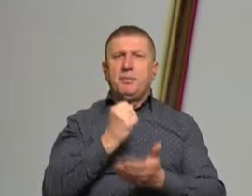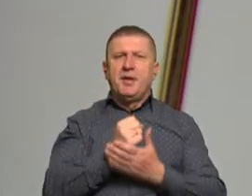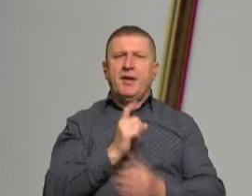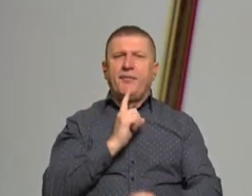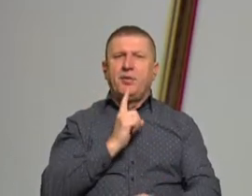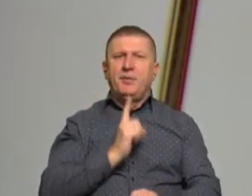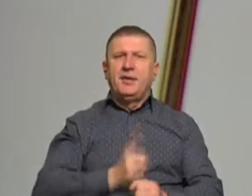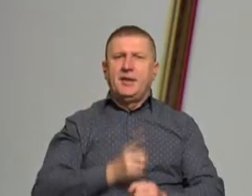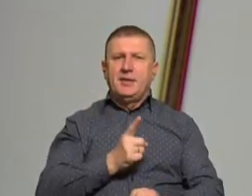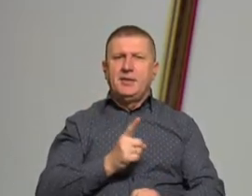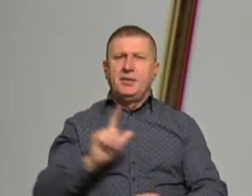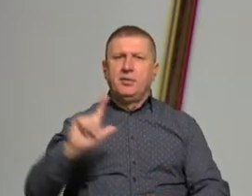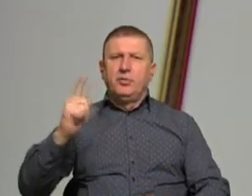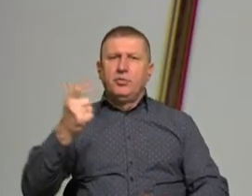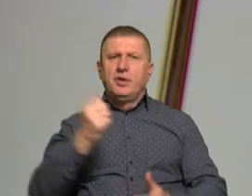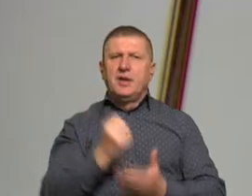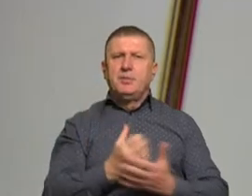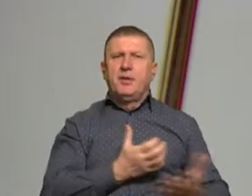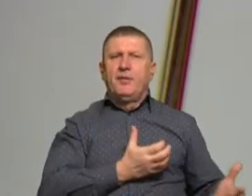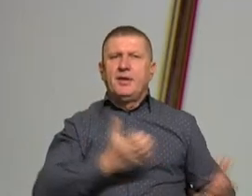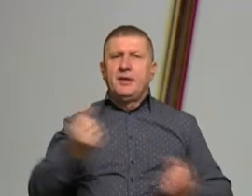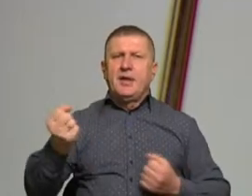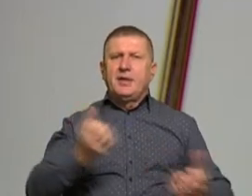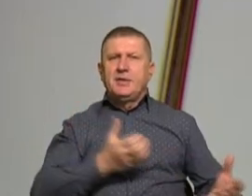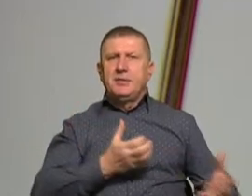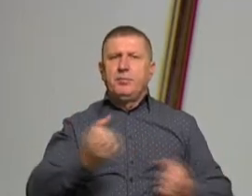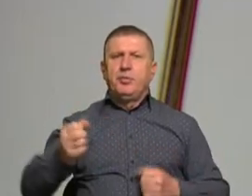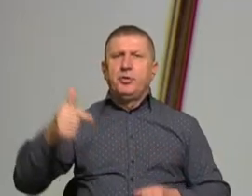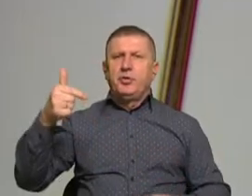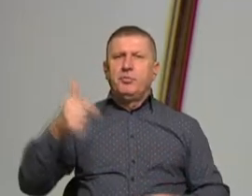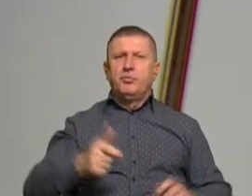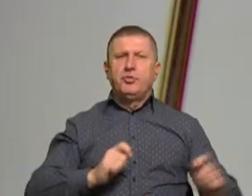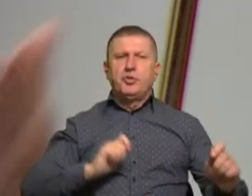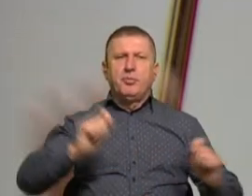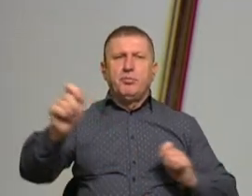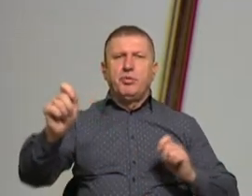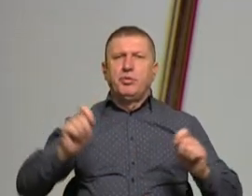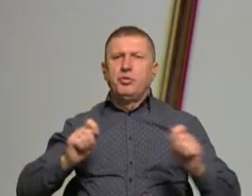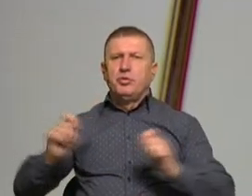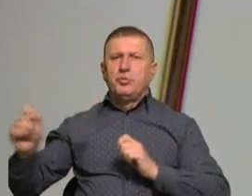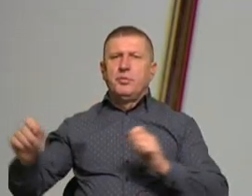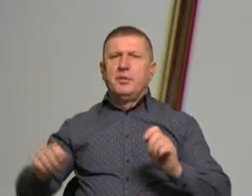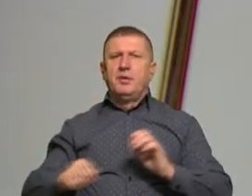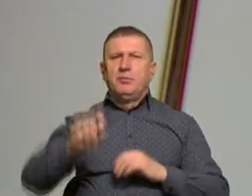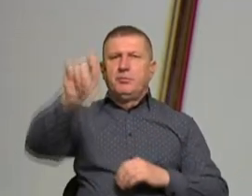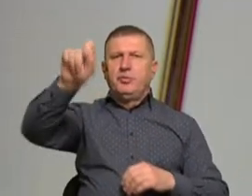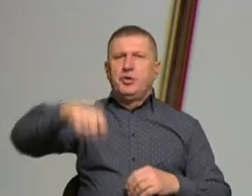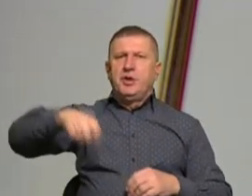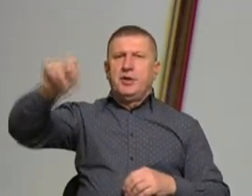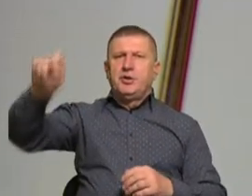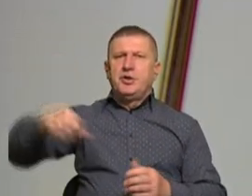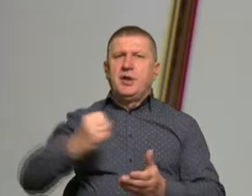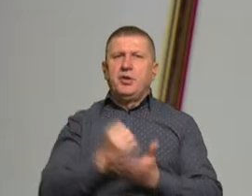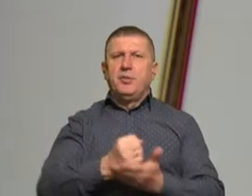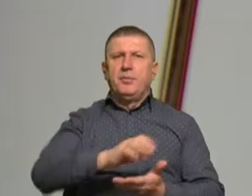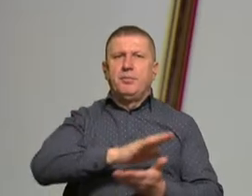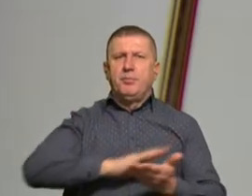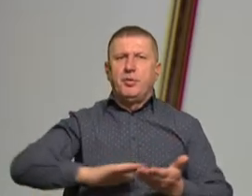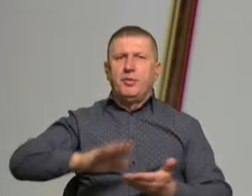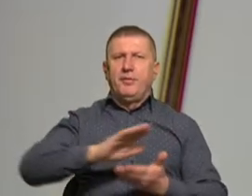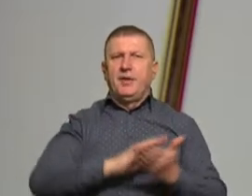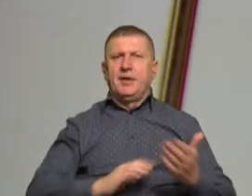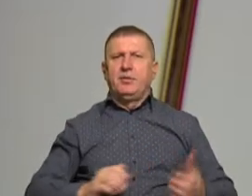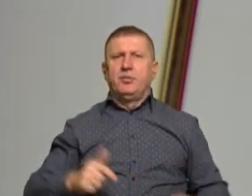decyzji. Druga kwestia to jest transport, ponieważ bardzo często muszą poruszać się, zwłaszcza, że dojeżdżają z powiatu, co zostało dzisiaj potwierdzone,